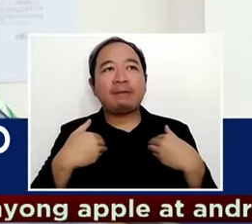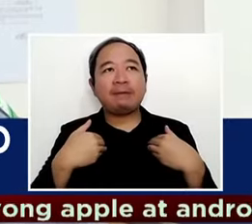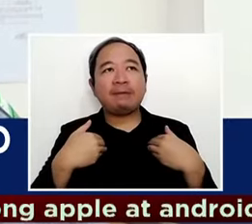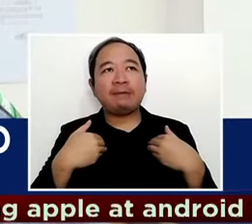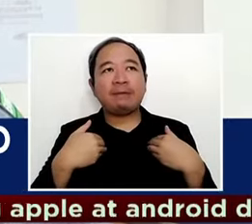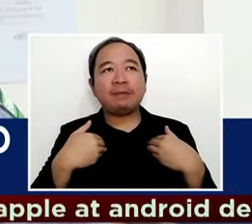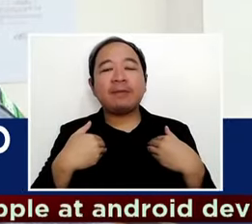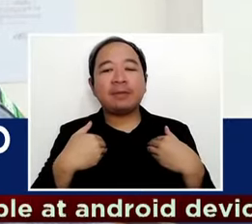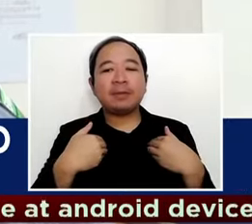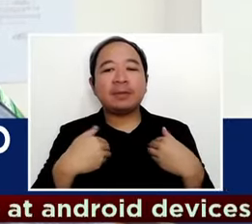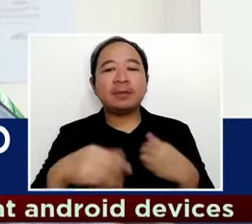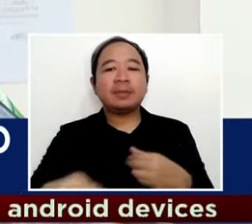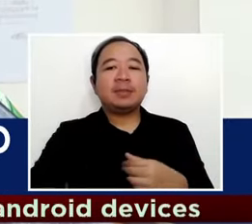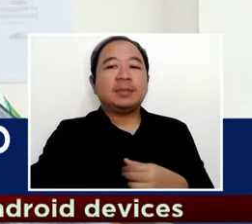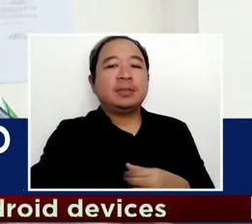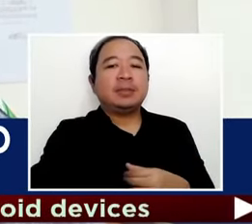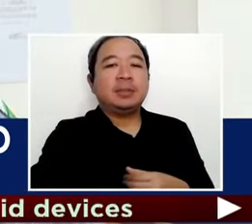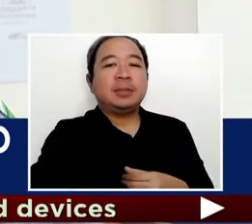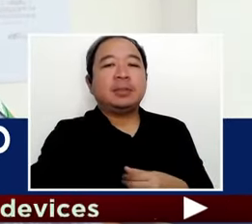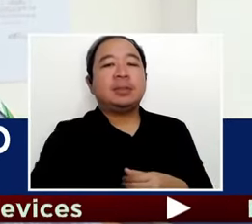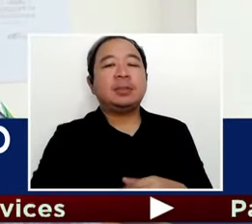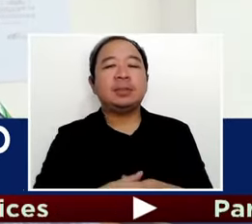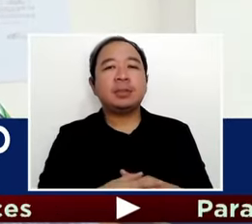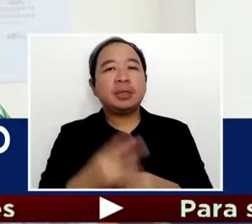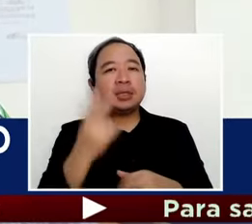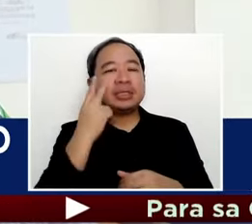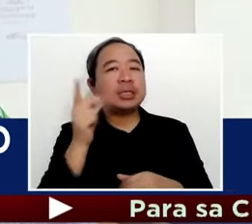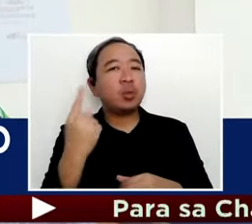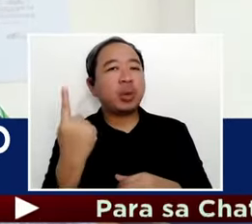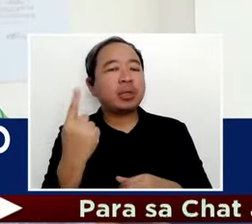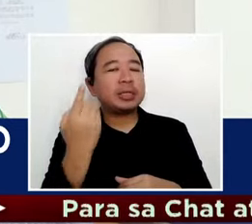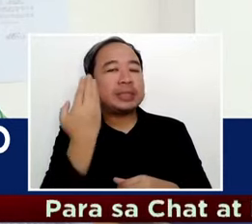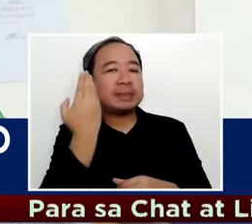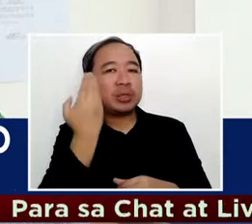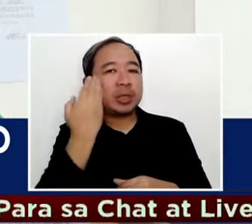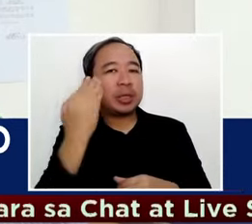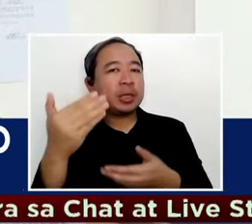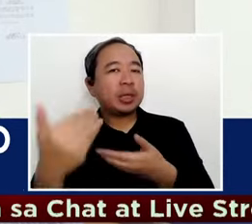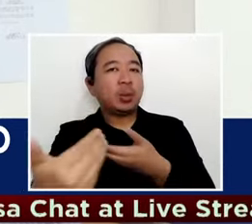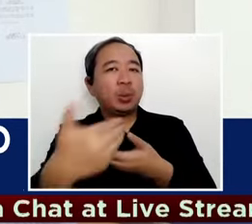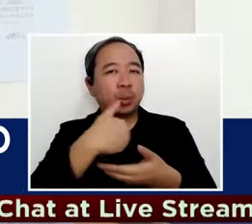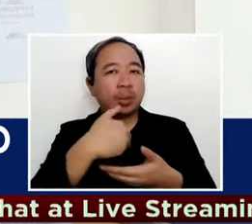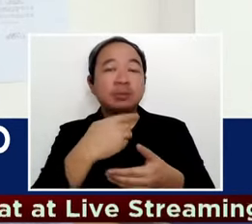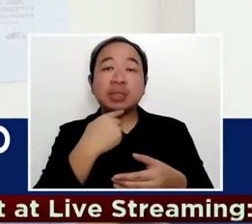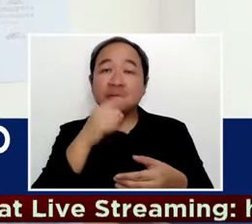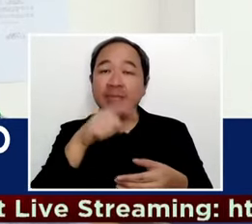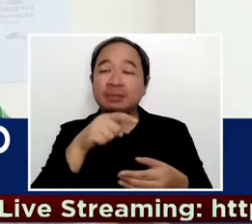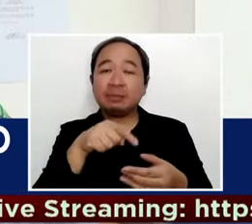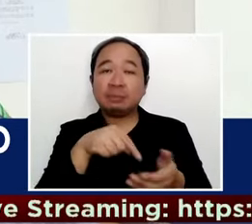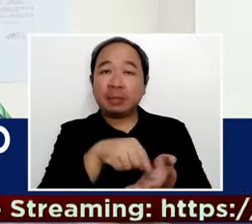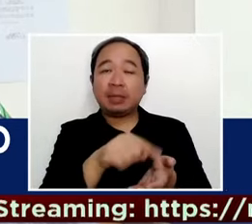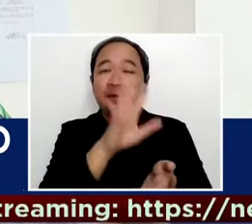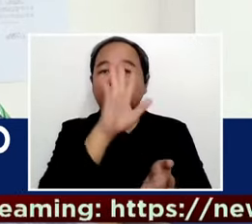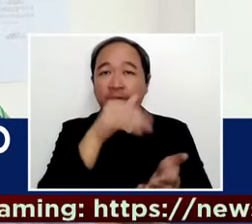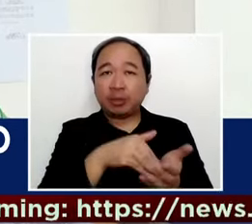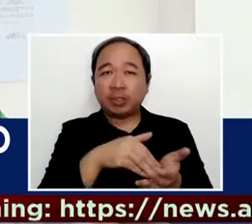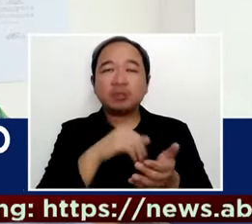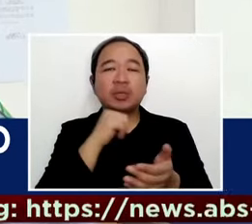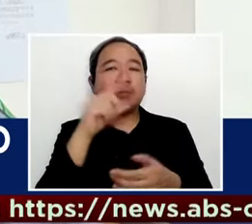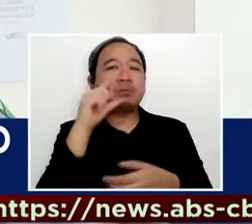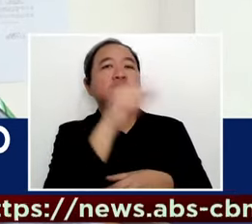Meralco. At hinihingian yung victim natin ng 5,000 para hindi sila ma-report sa